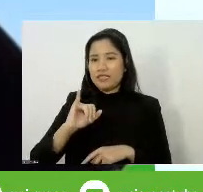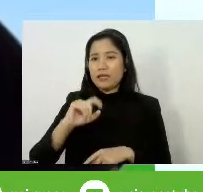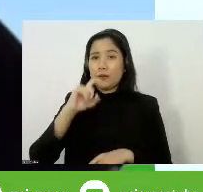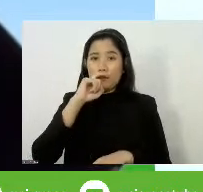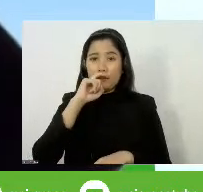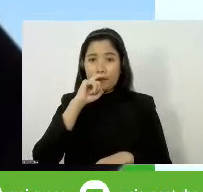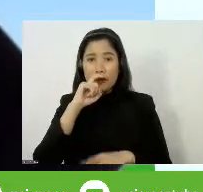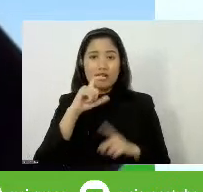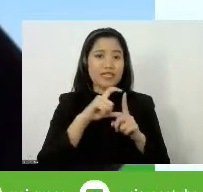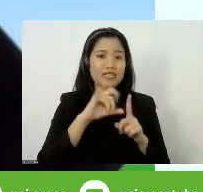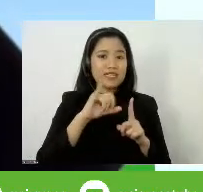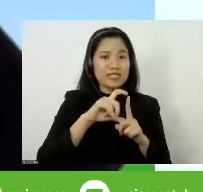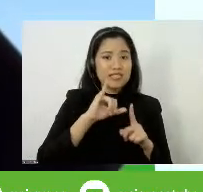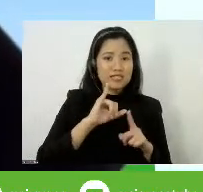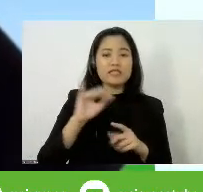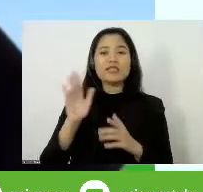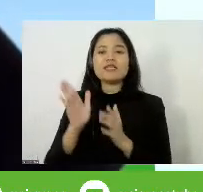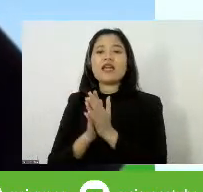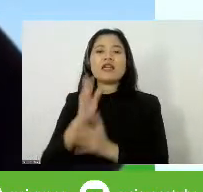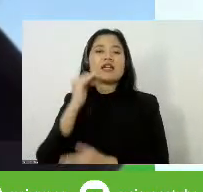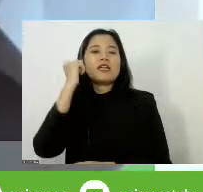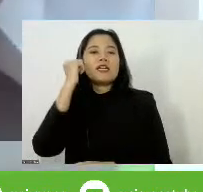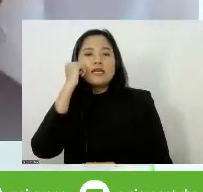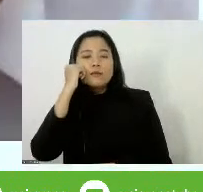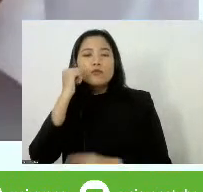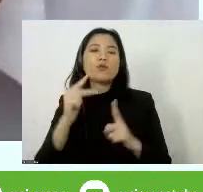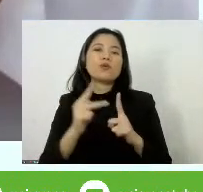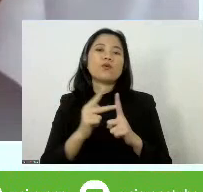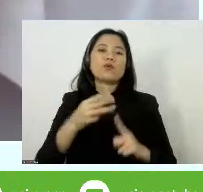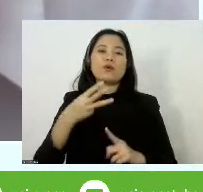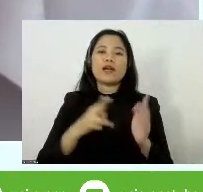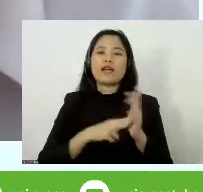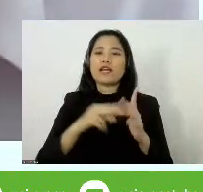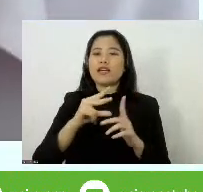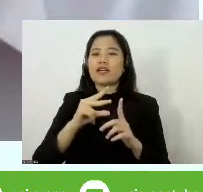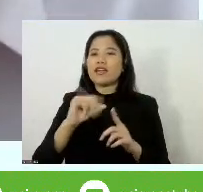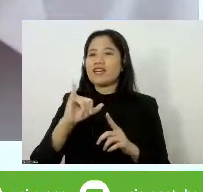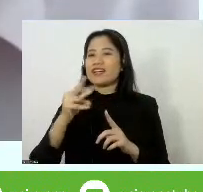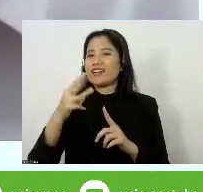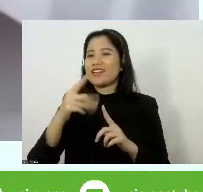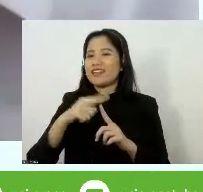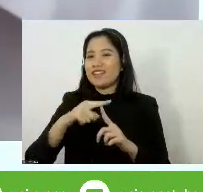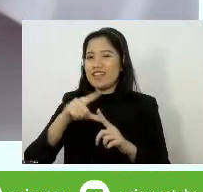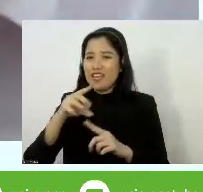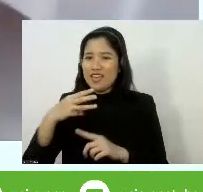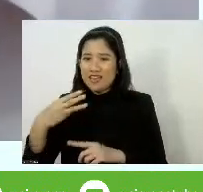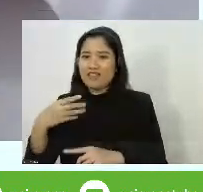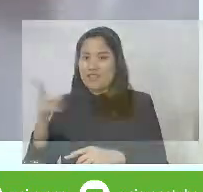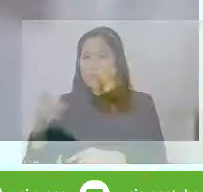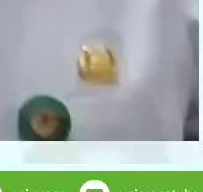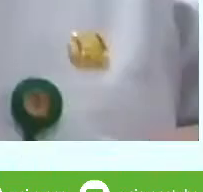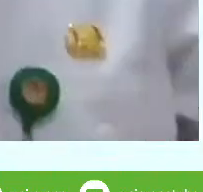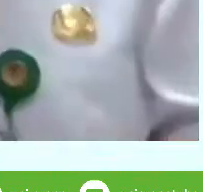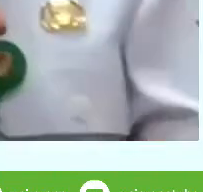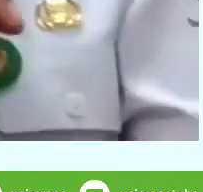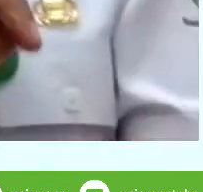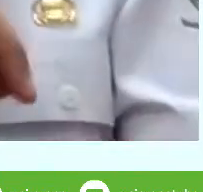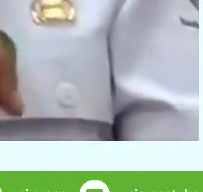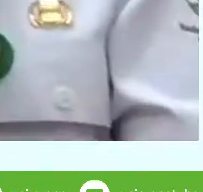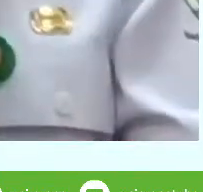untuk menyalakan kameranya untuk berpose bersama untuk diabadikan oleh tim dokumentasi kami kami persilahkan